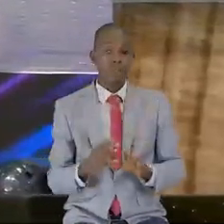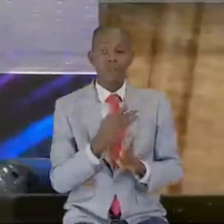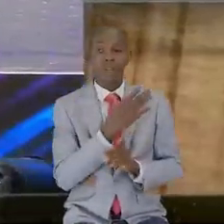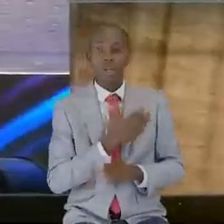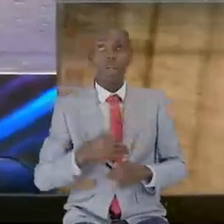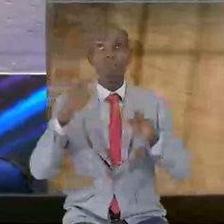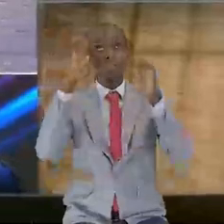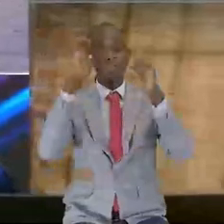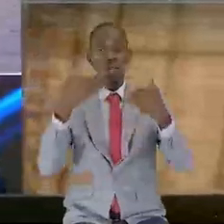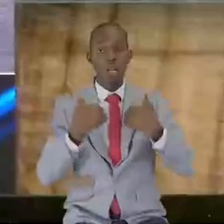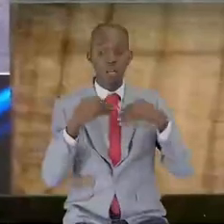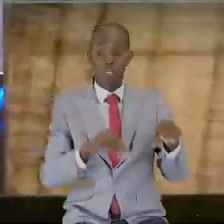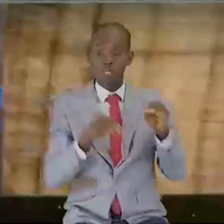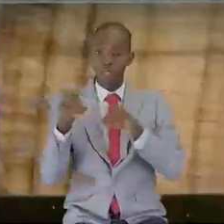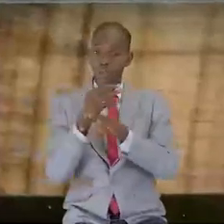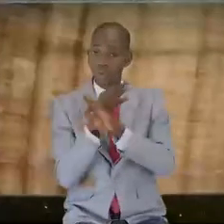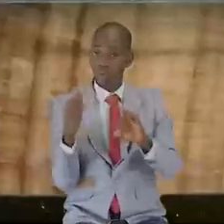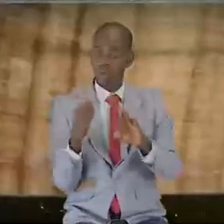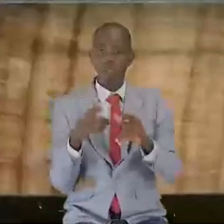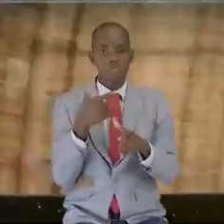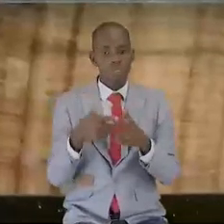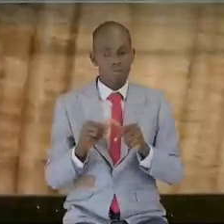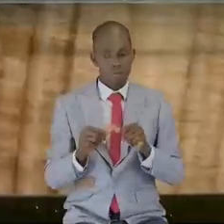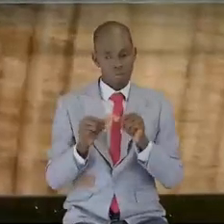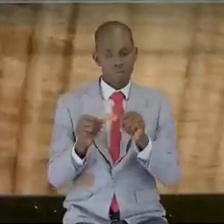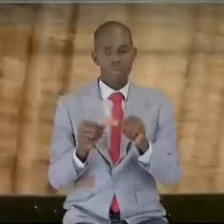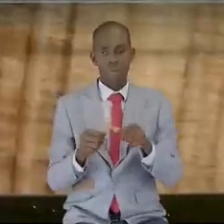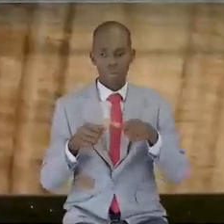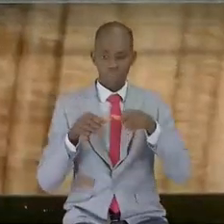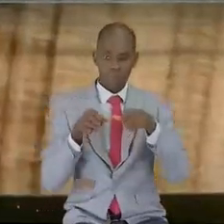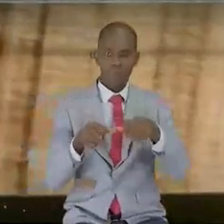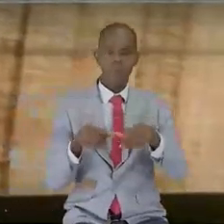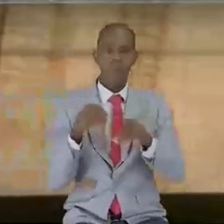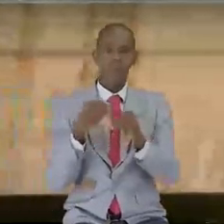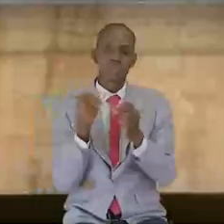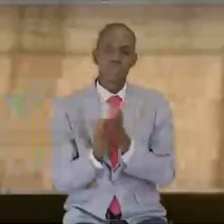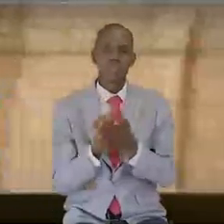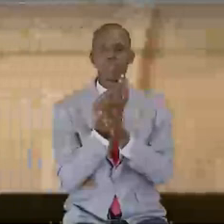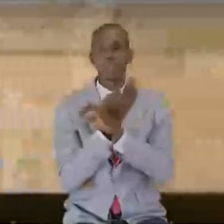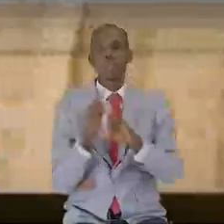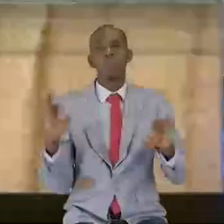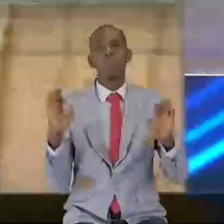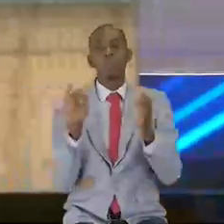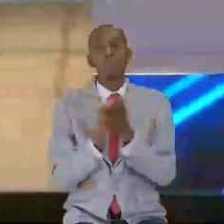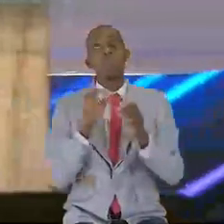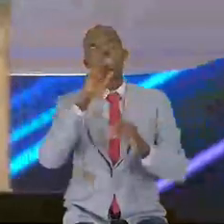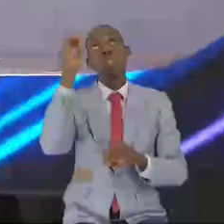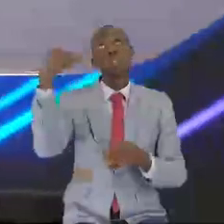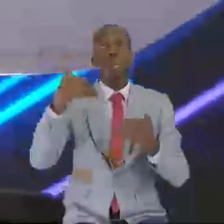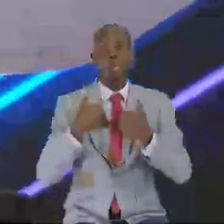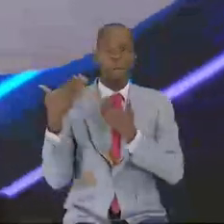a affranchi, demeurez solidement dans cette liberté que la grâce a apportée dans votre